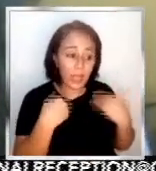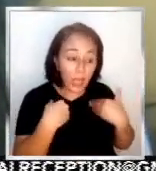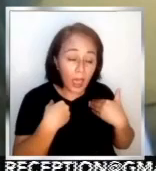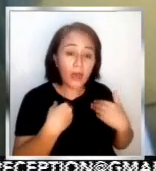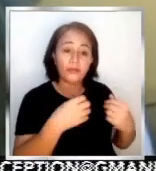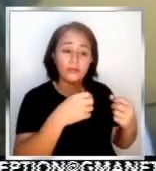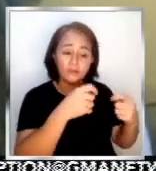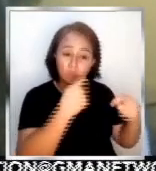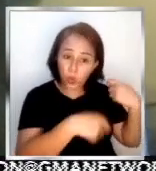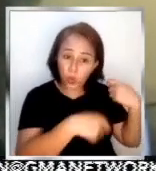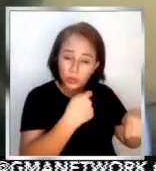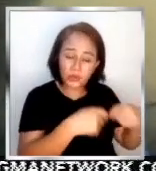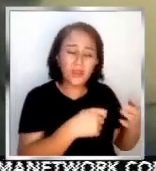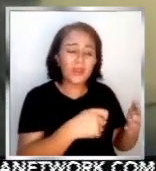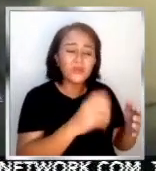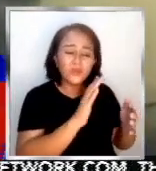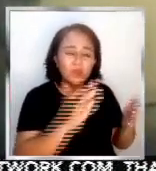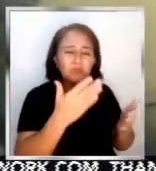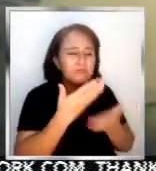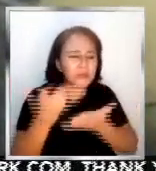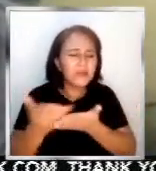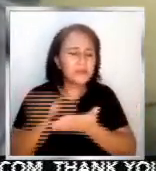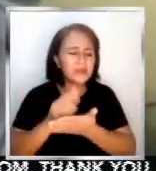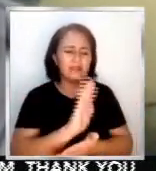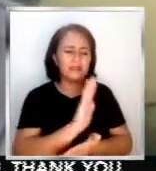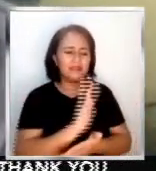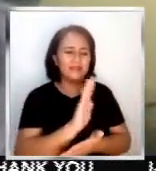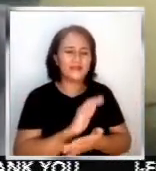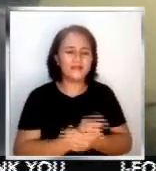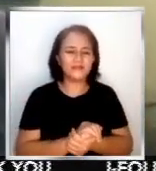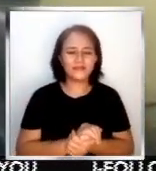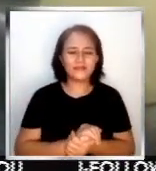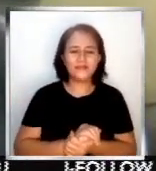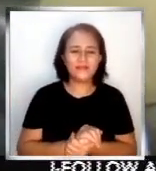new ones. Katatibayan updated sa showbiz happenings.